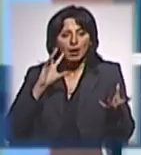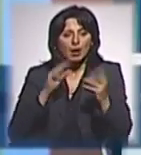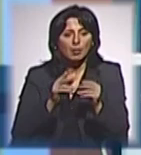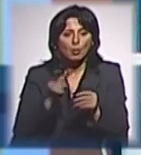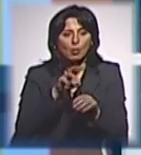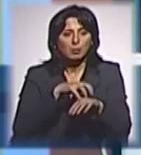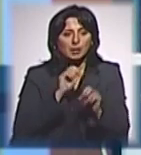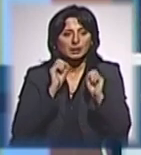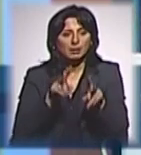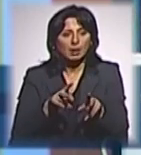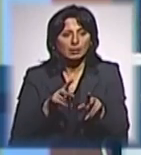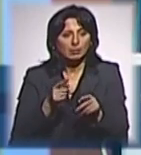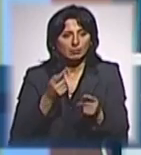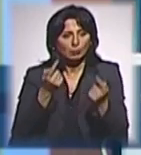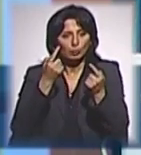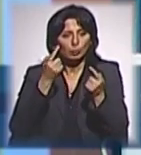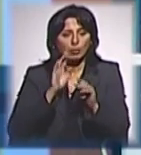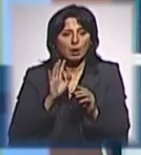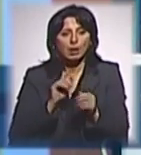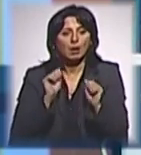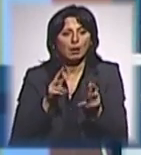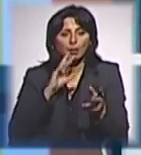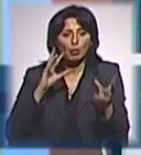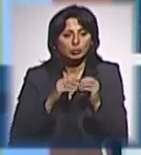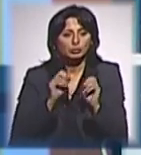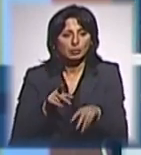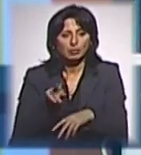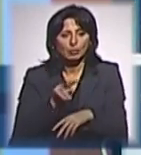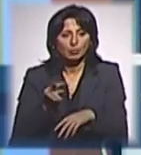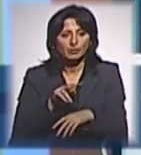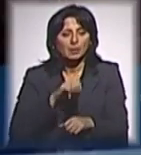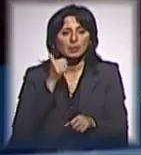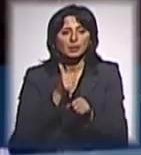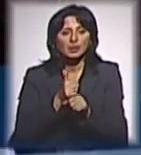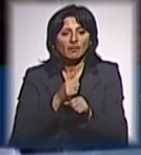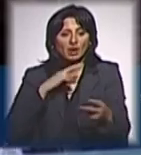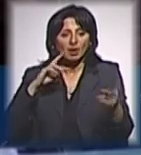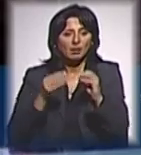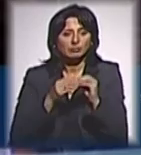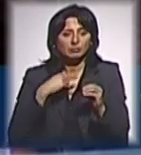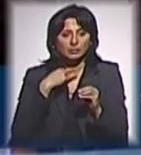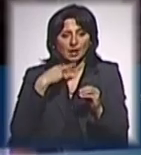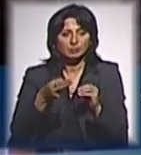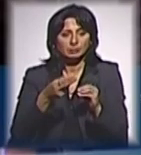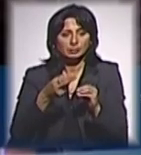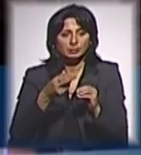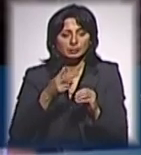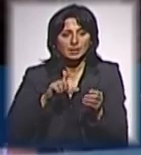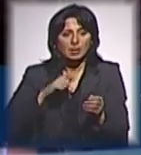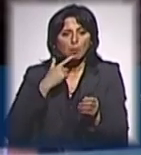პარტიას შორის, თუ არა გლობალური ხედვები? პირველ რიგში მთავარი და საერთო იყო ჩვენი პოლიტიკური განვლილი